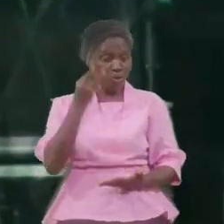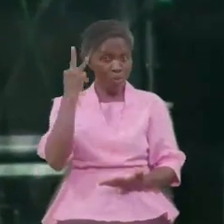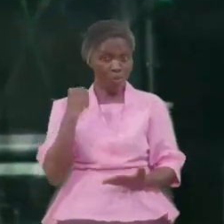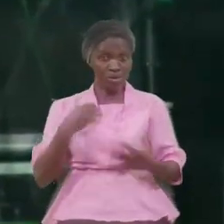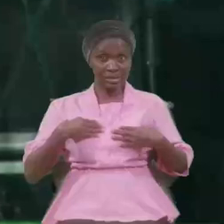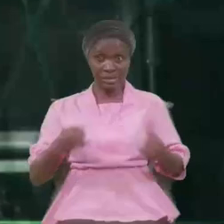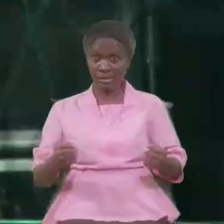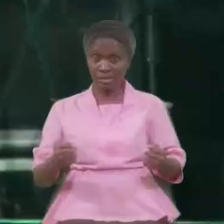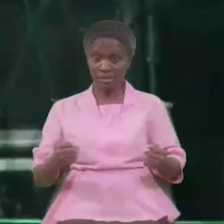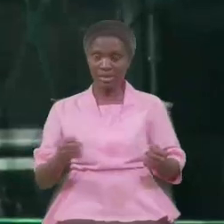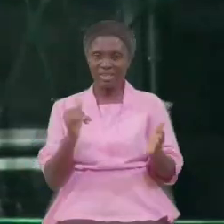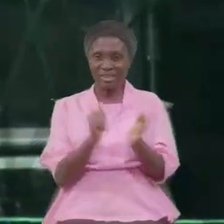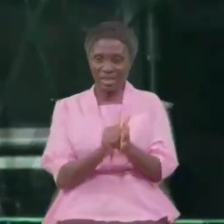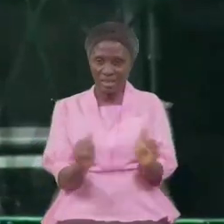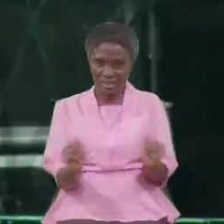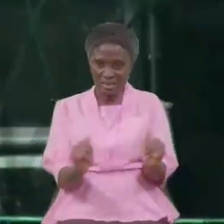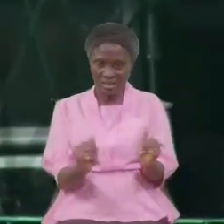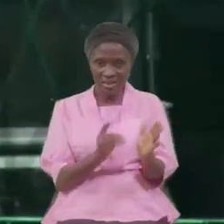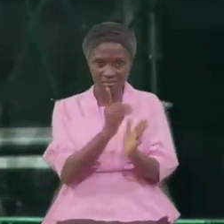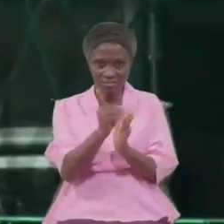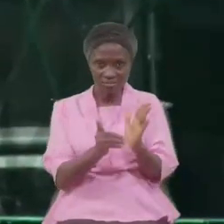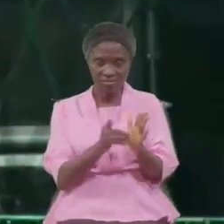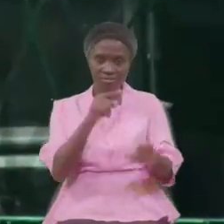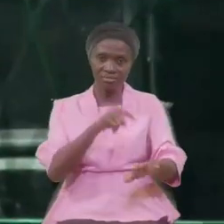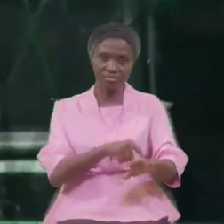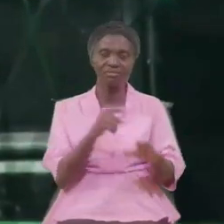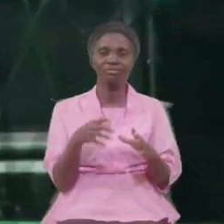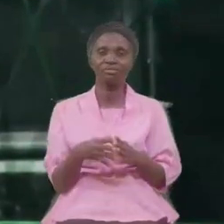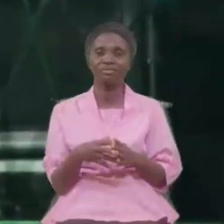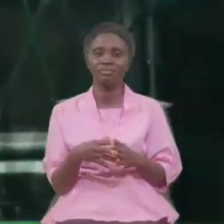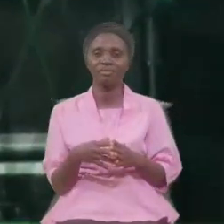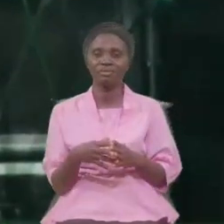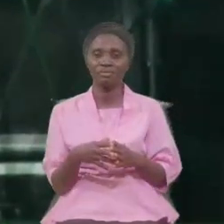son enfant était guéri à l'heure même.